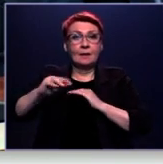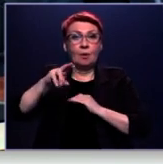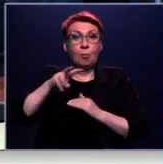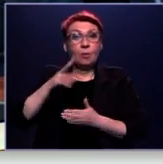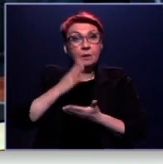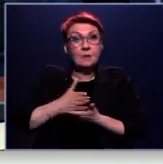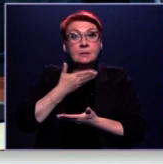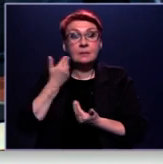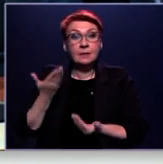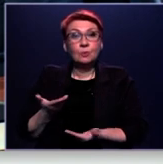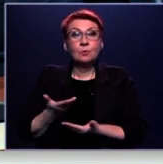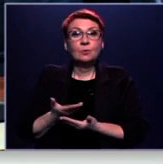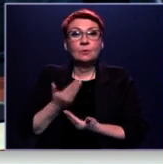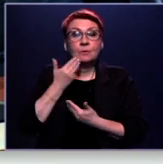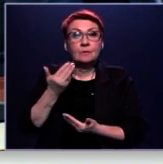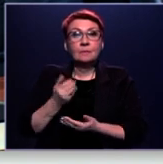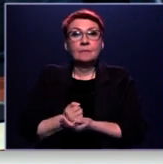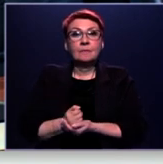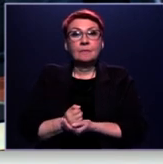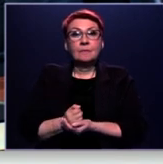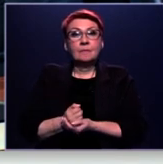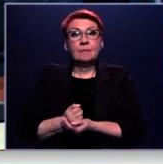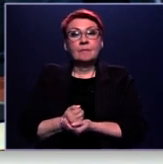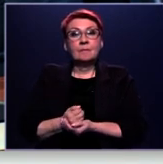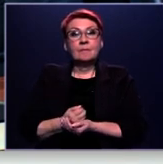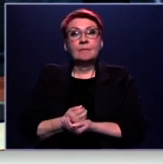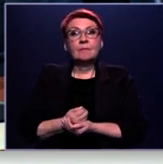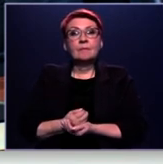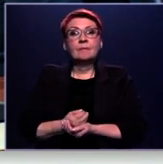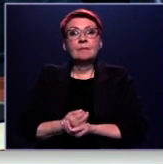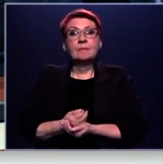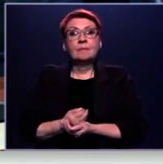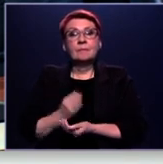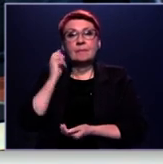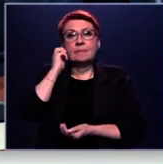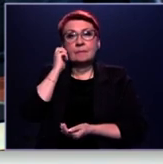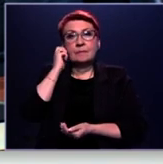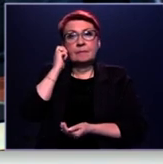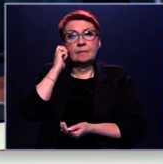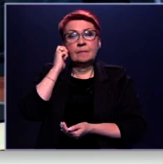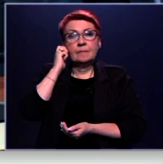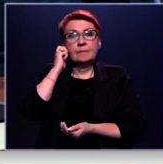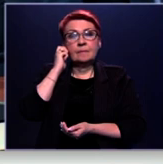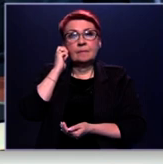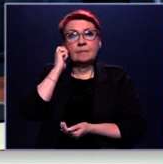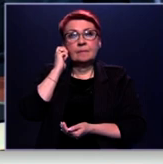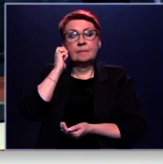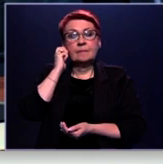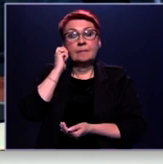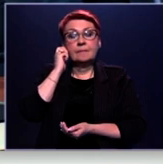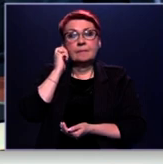должен висеть. Этого человека, который, это же всего фантастический пример, заразить, хотя бы просто в одной фразе